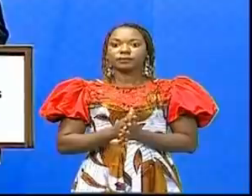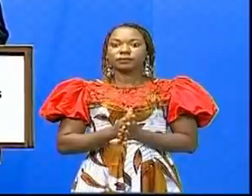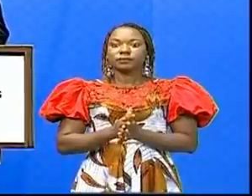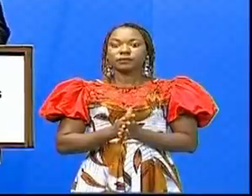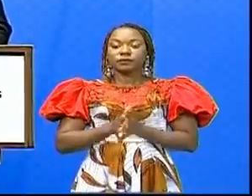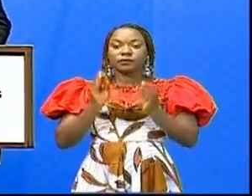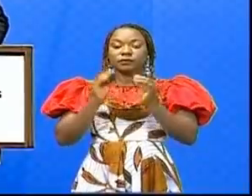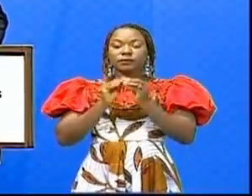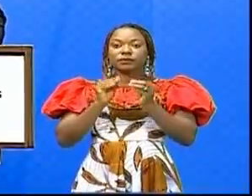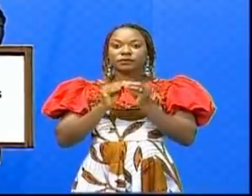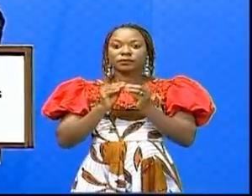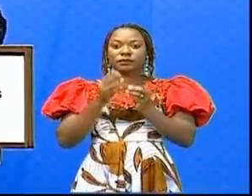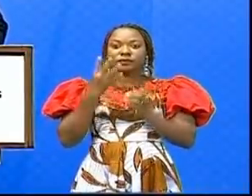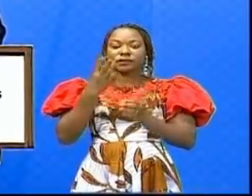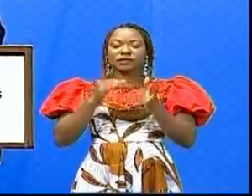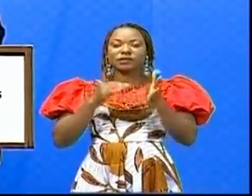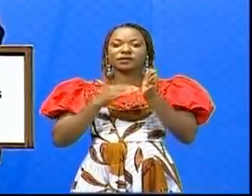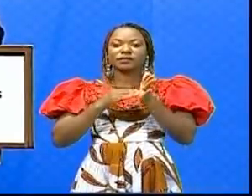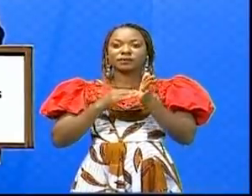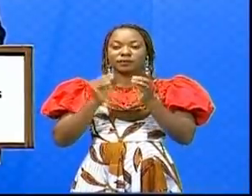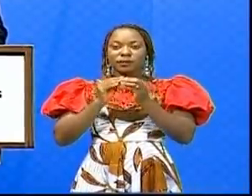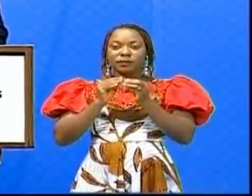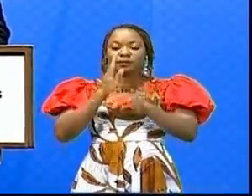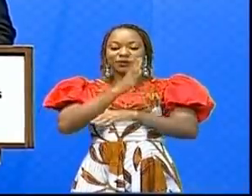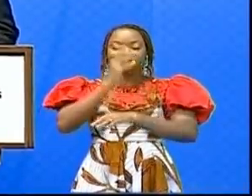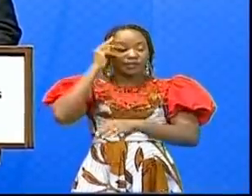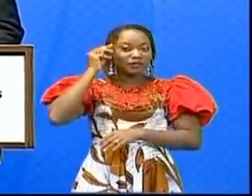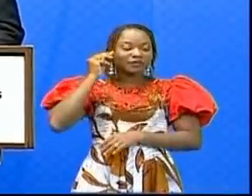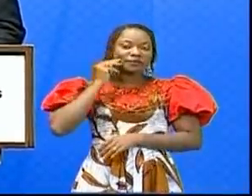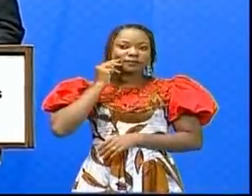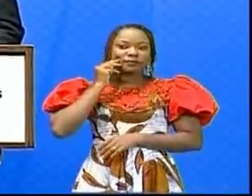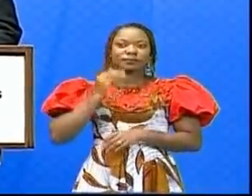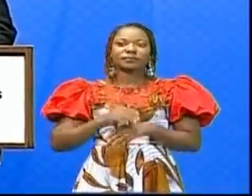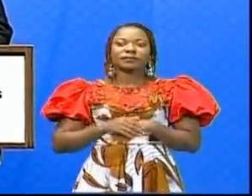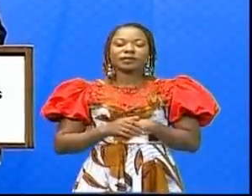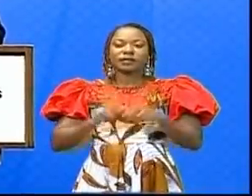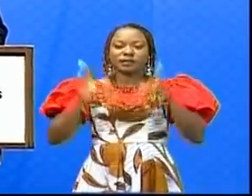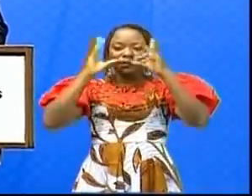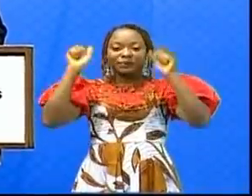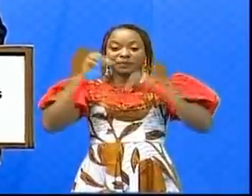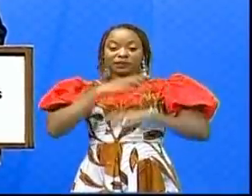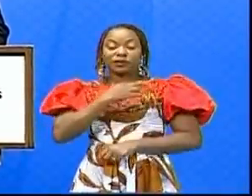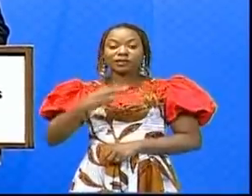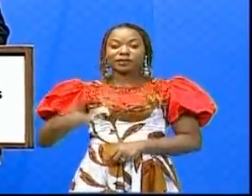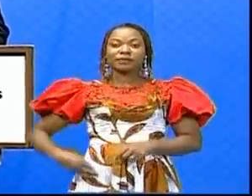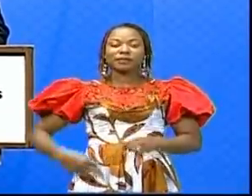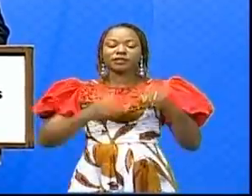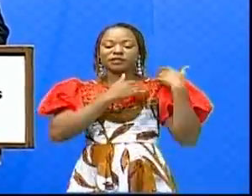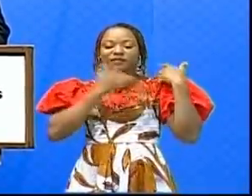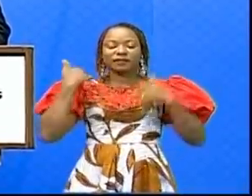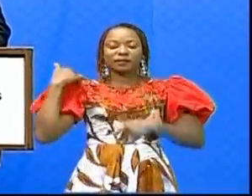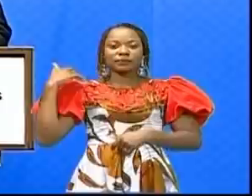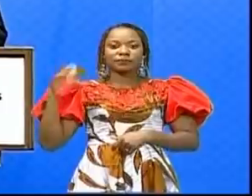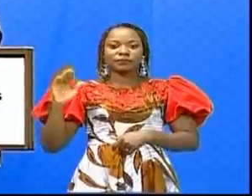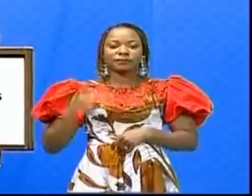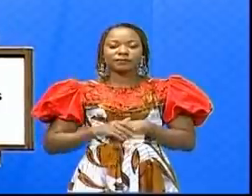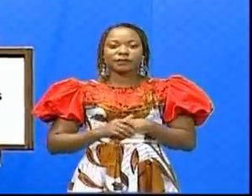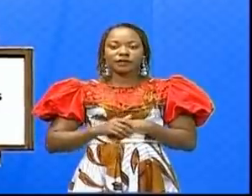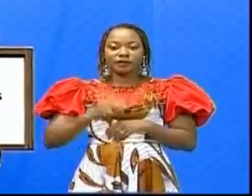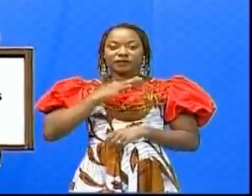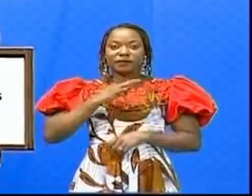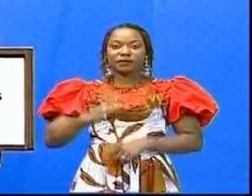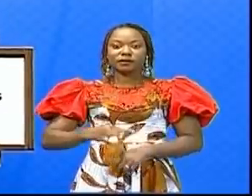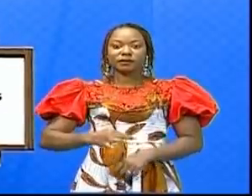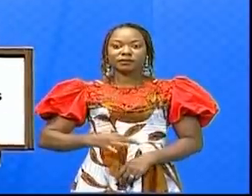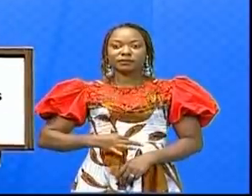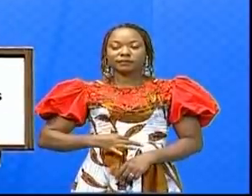Compte rendu de la 49e réunion du Conseil des ministres. Le président de la République, chef de l'État, Félix